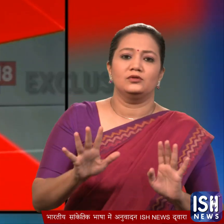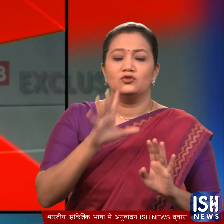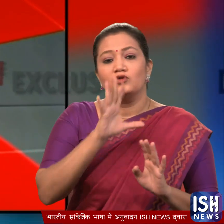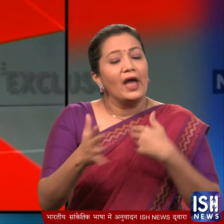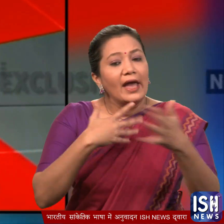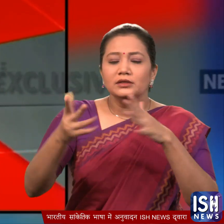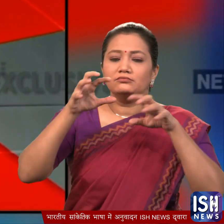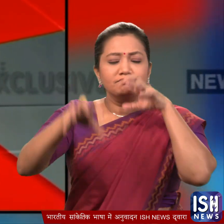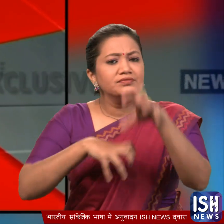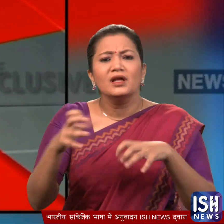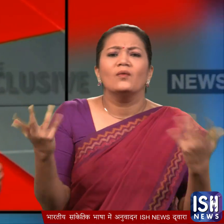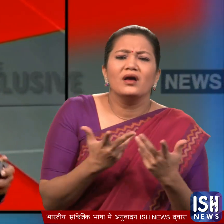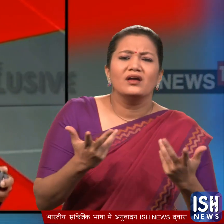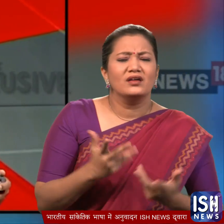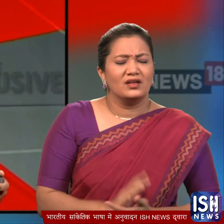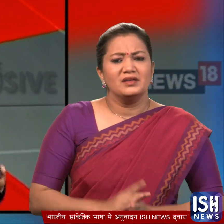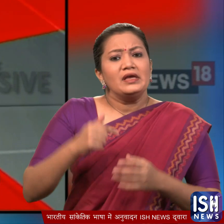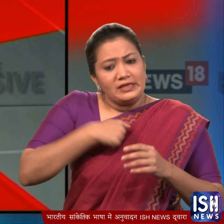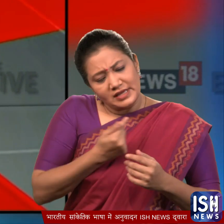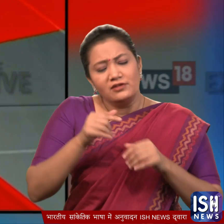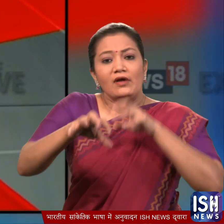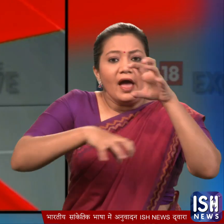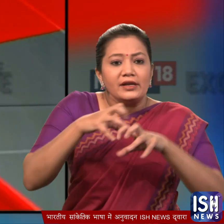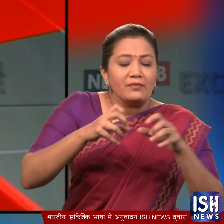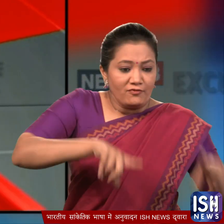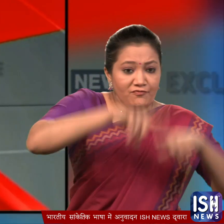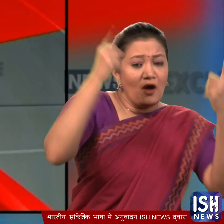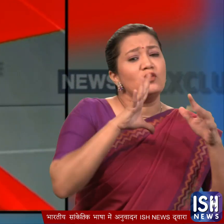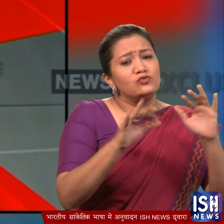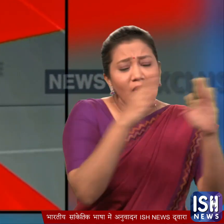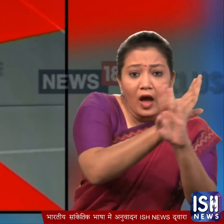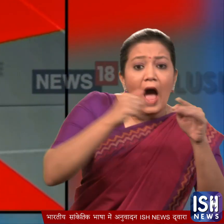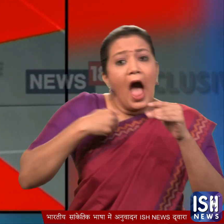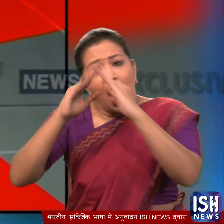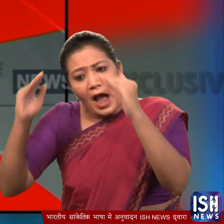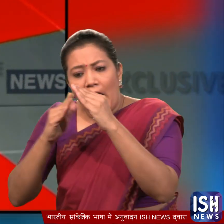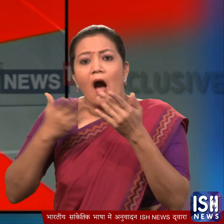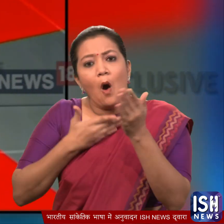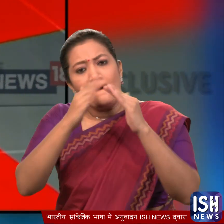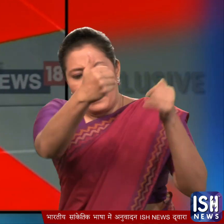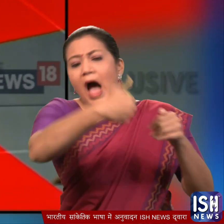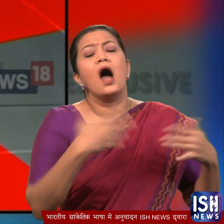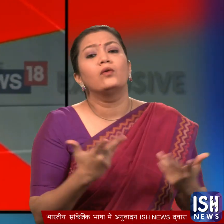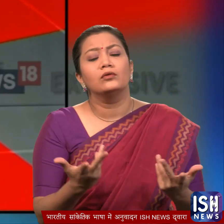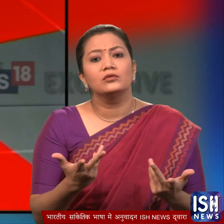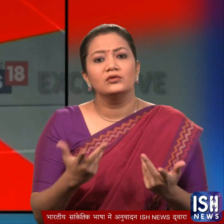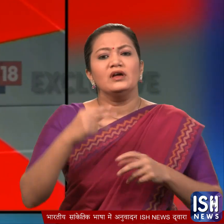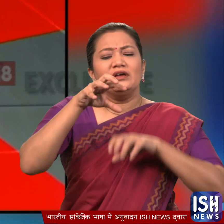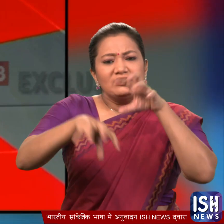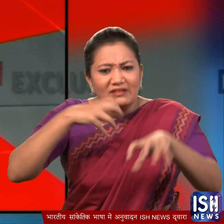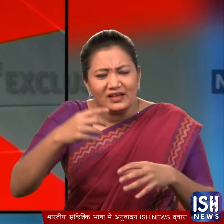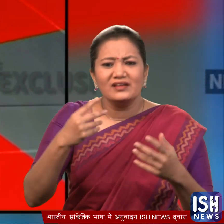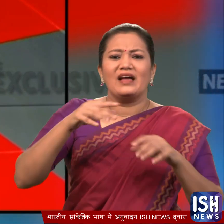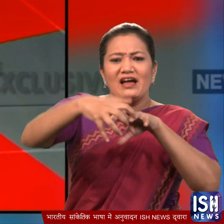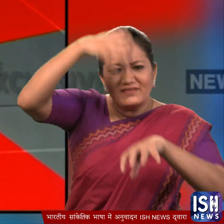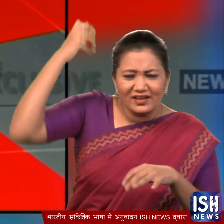कि आ जानवर मुझे मार, क्योंकि हम लोगों ने खुद ही जानवरों को जंगल से भागकर अपने गांव मोहल्ले तक बुलाने में कोई कसर नहीं छोड़ी है। कहीं